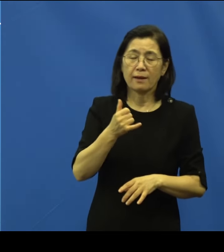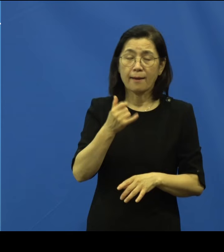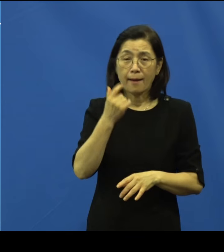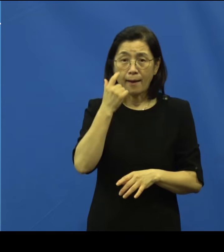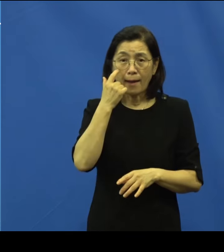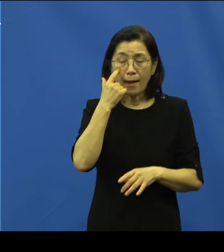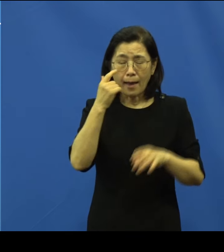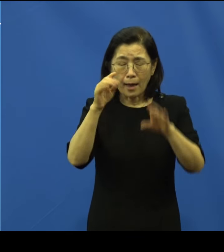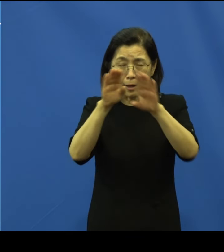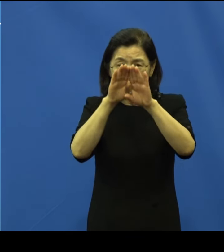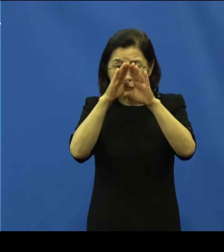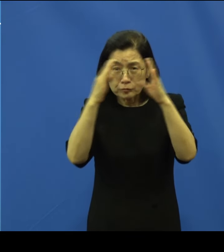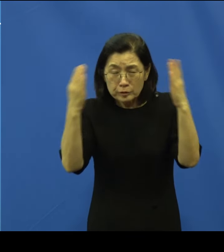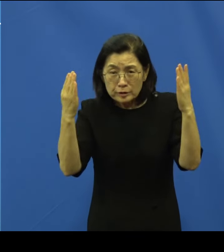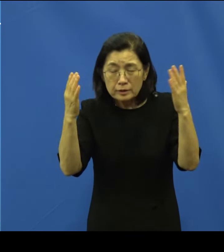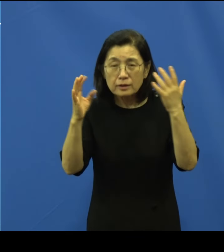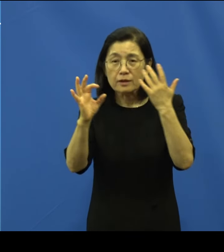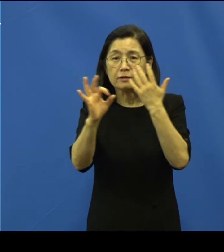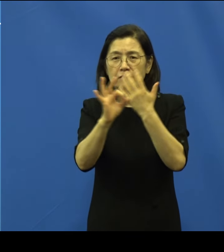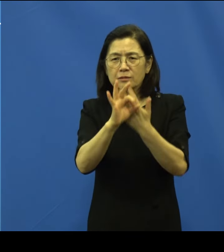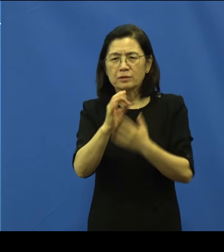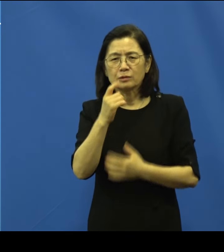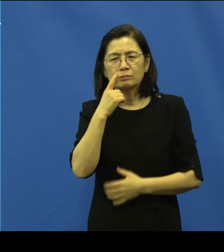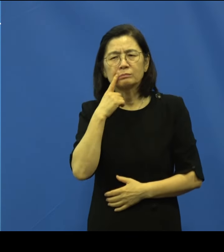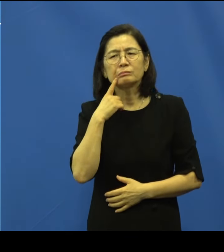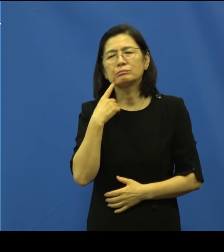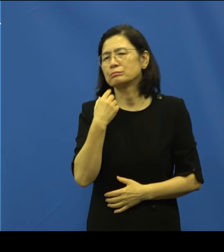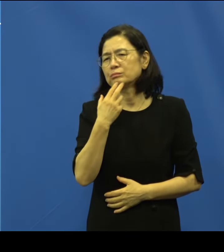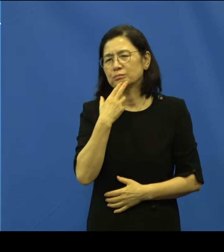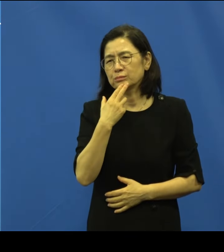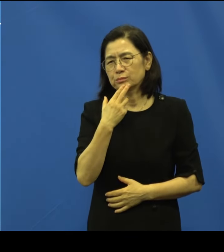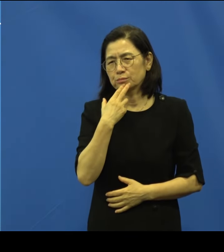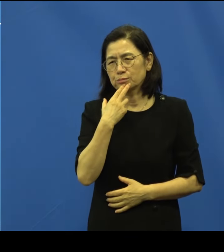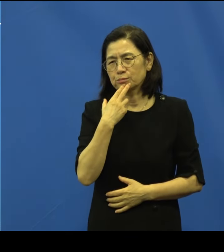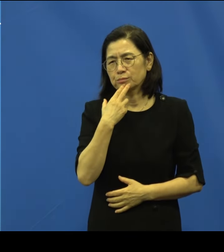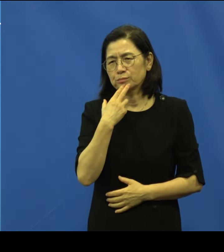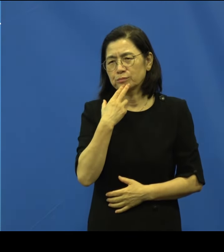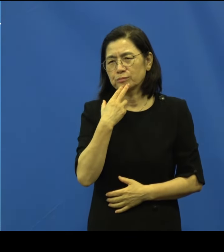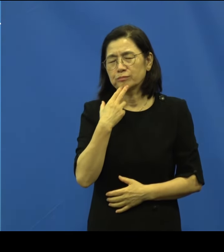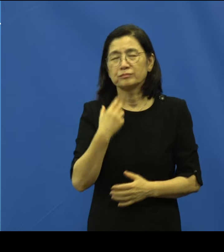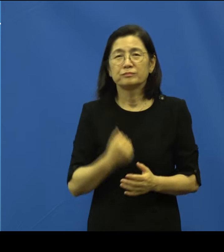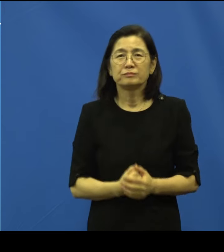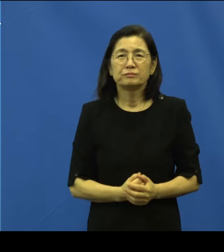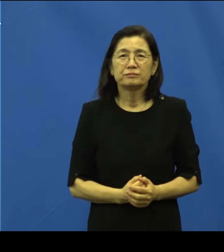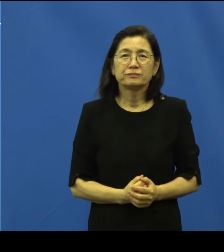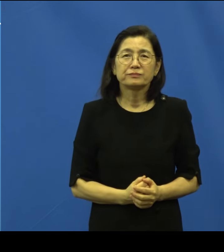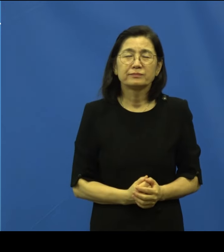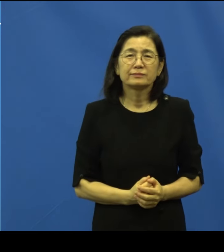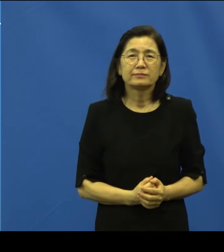뭐 안 부러운데 뭐 그걸 부러워하면 지는 거잖아요. 여러분,